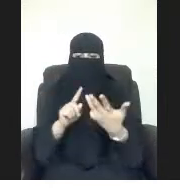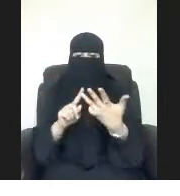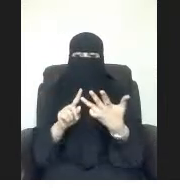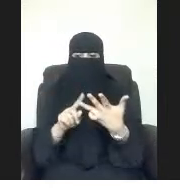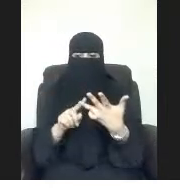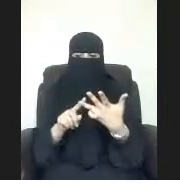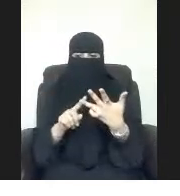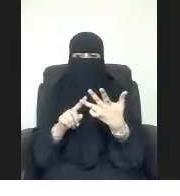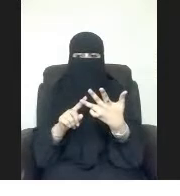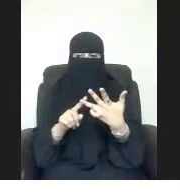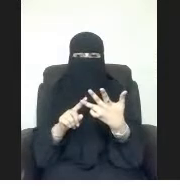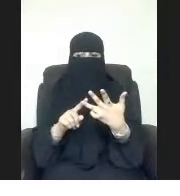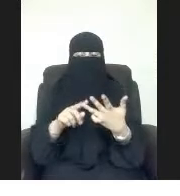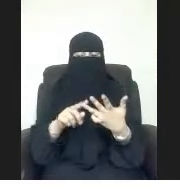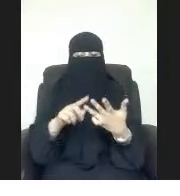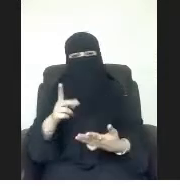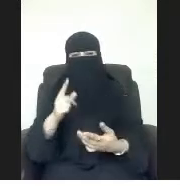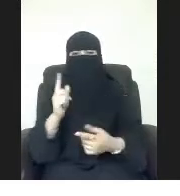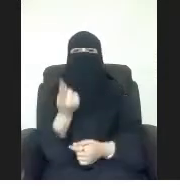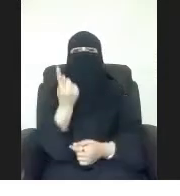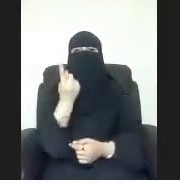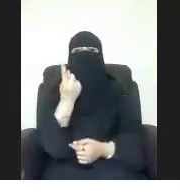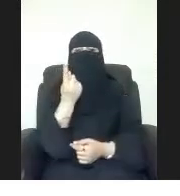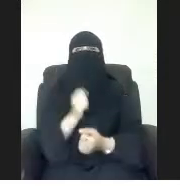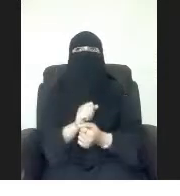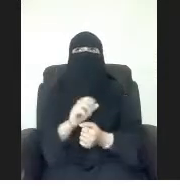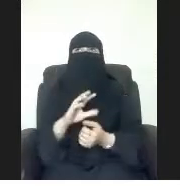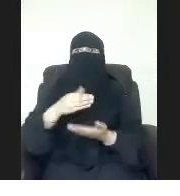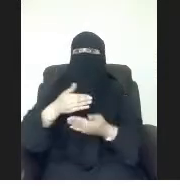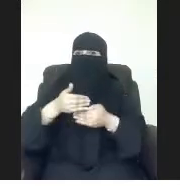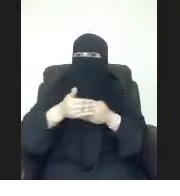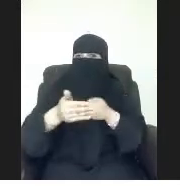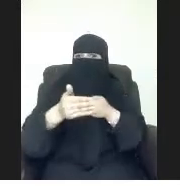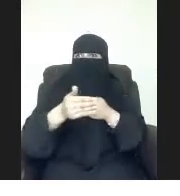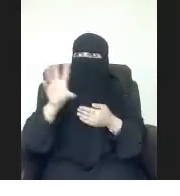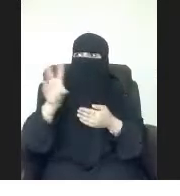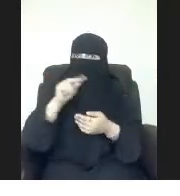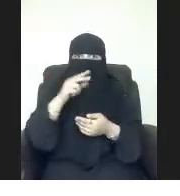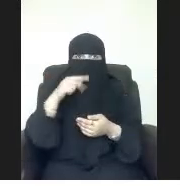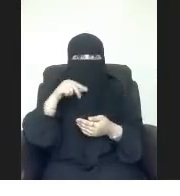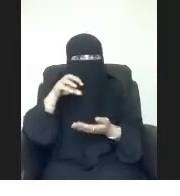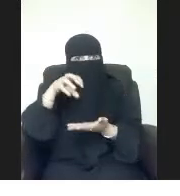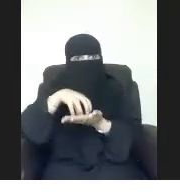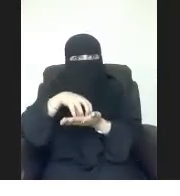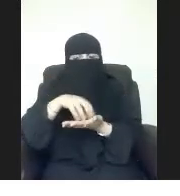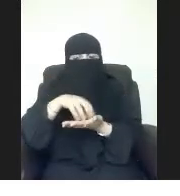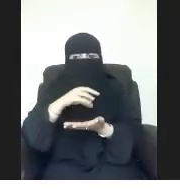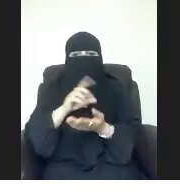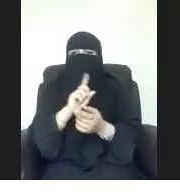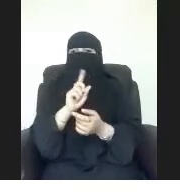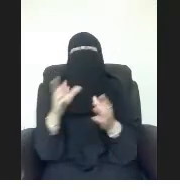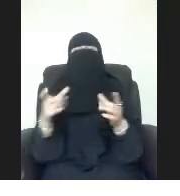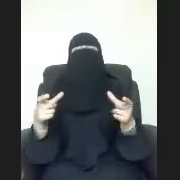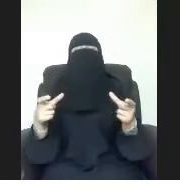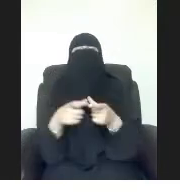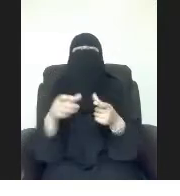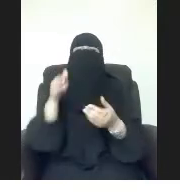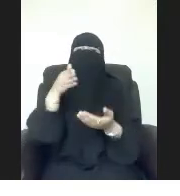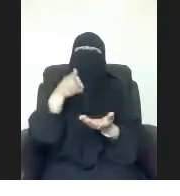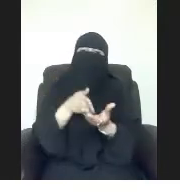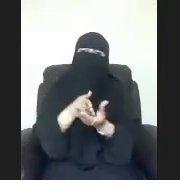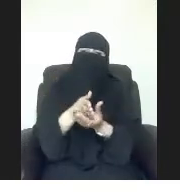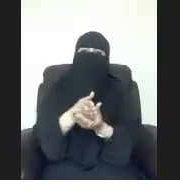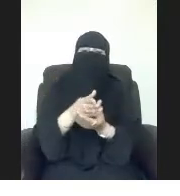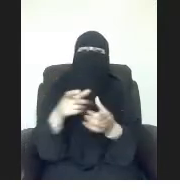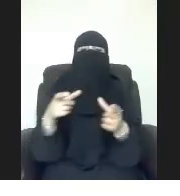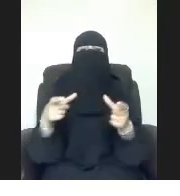بعد، ولكن كل طالب لوحده، وقد لا يتناوب الطلاب على جميع المحطات، لكن كلها داخل قاعة الدراسة. النموذج المرن أيضا داخل